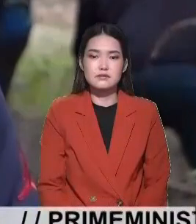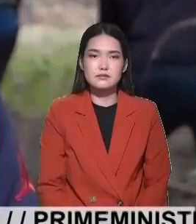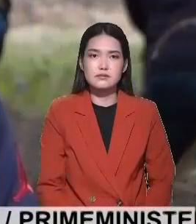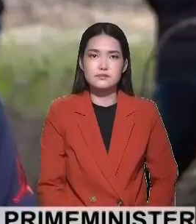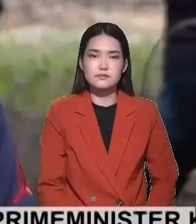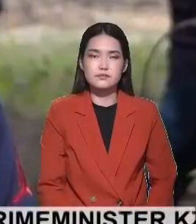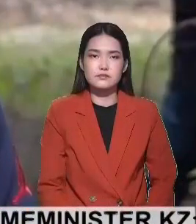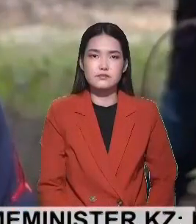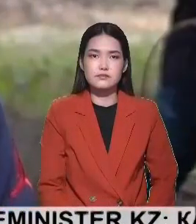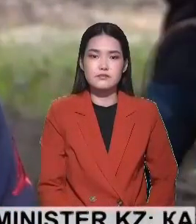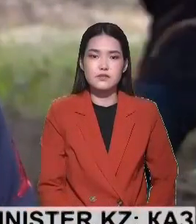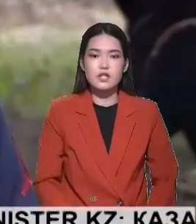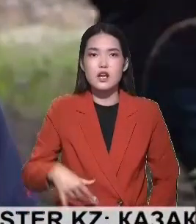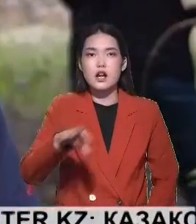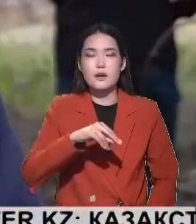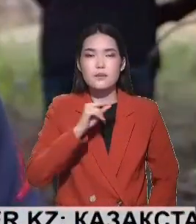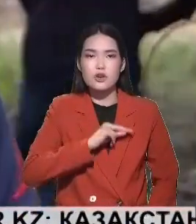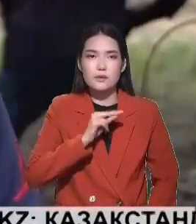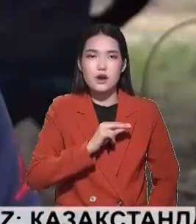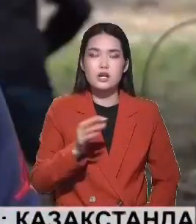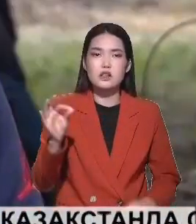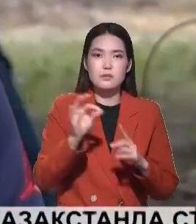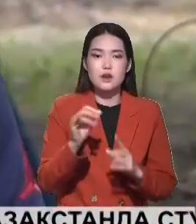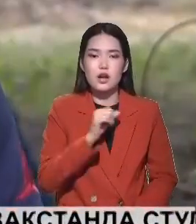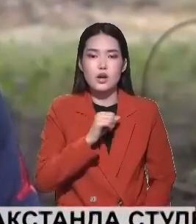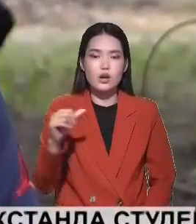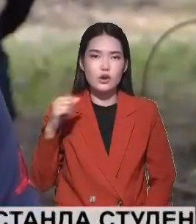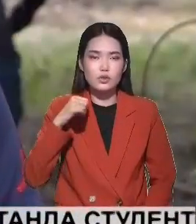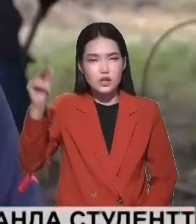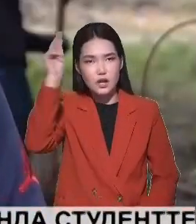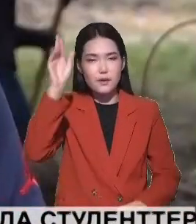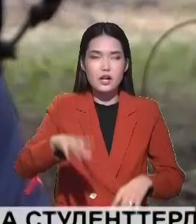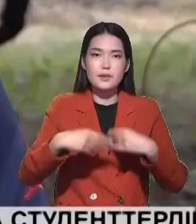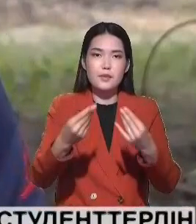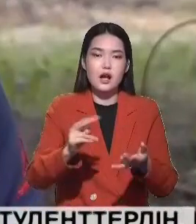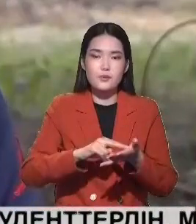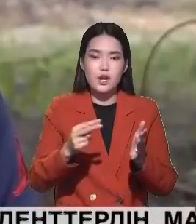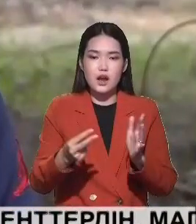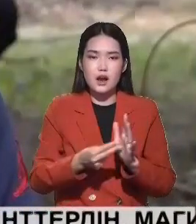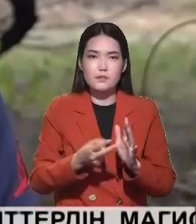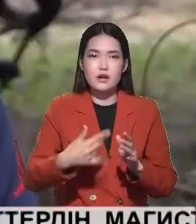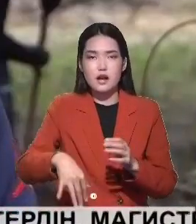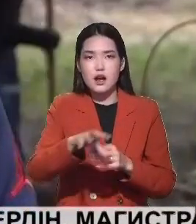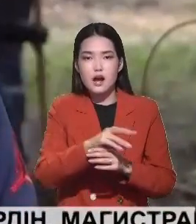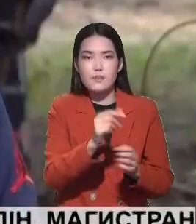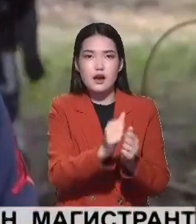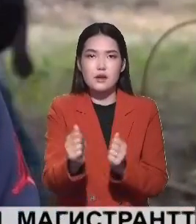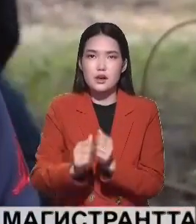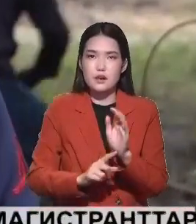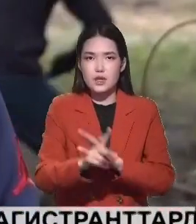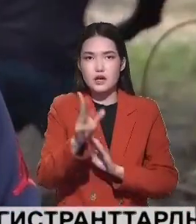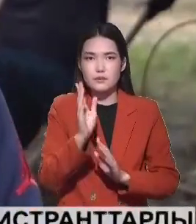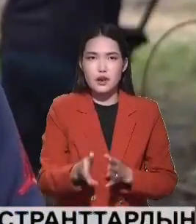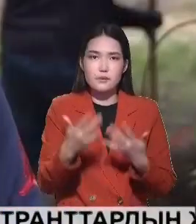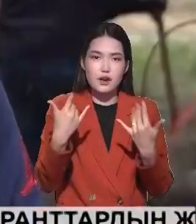таза Қазақстан акциясын өзіміздің білім беру ұйымының жаңағы аймақтарынан бастағанбыз. Енді